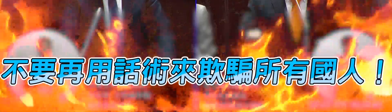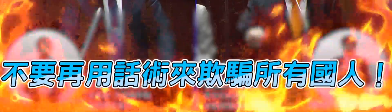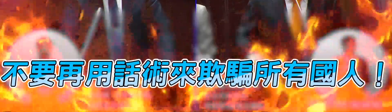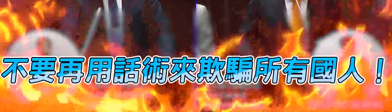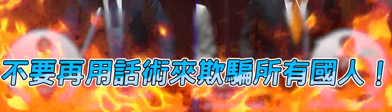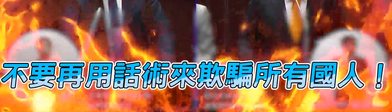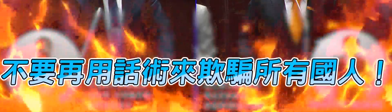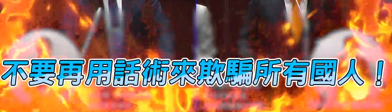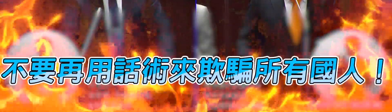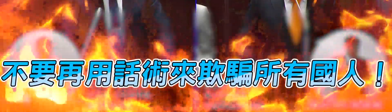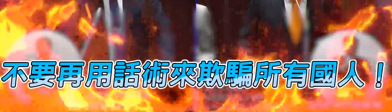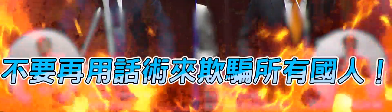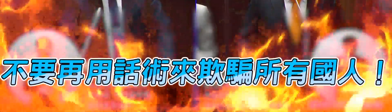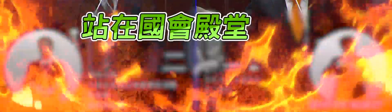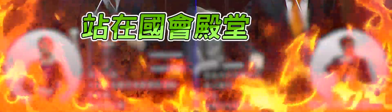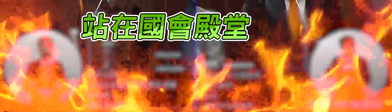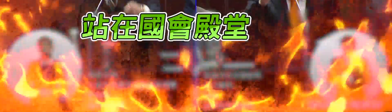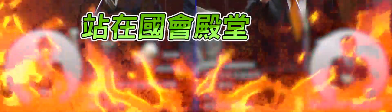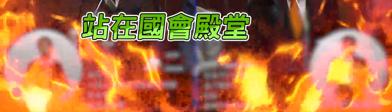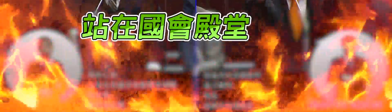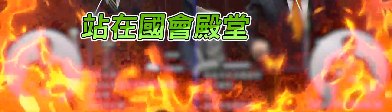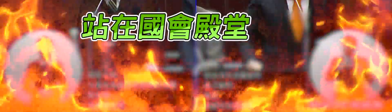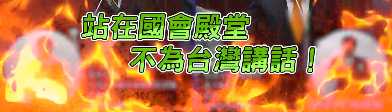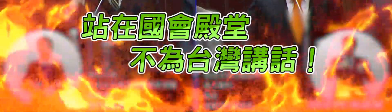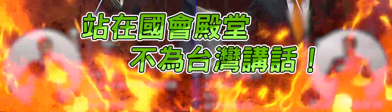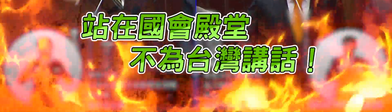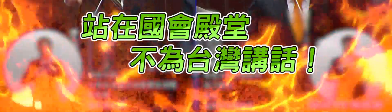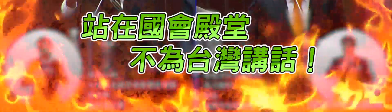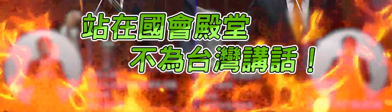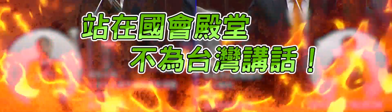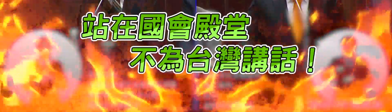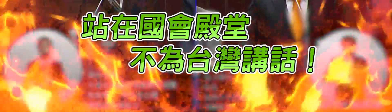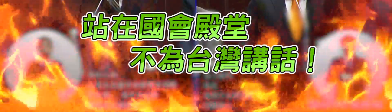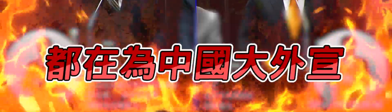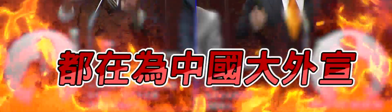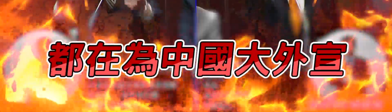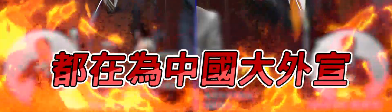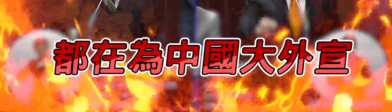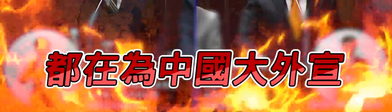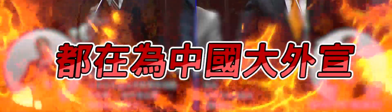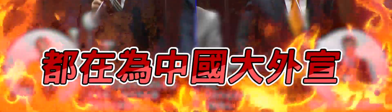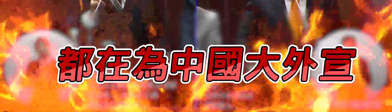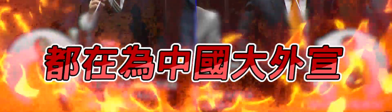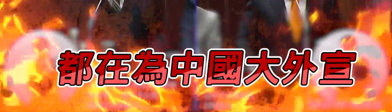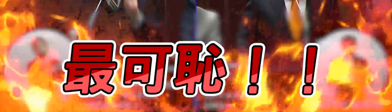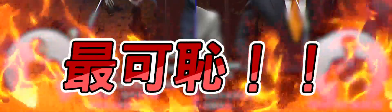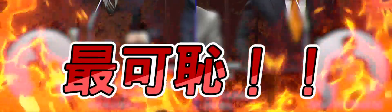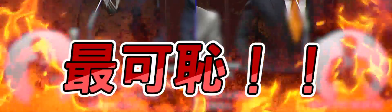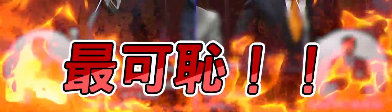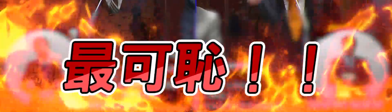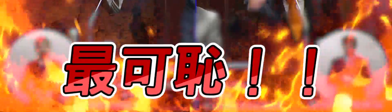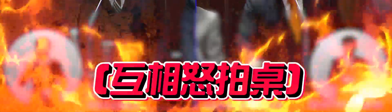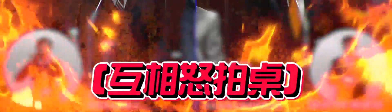不要再用话术来欺骗所有的国人。 我们用什么样的武器？不为台湾讲话， 千万不要为台湾讲话， 最